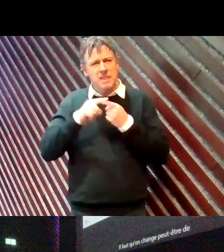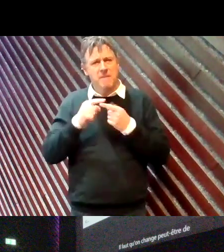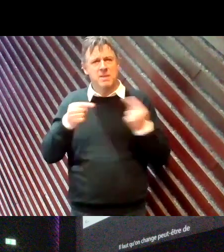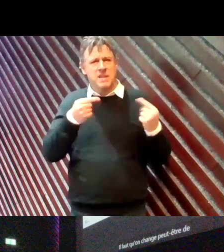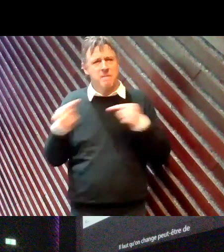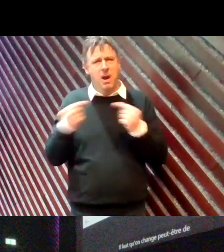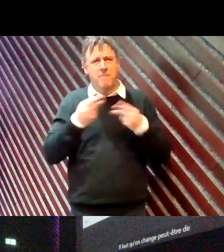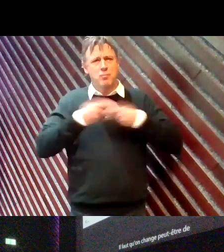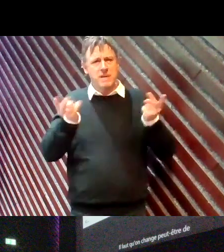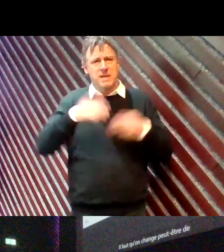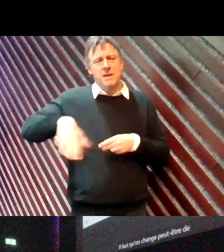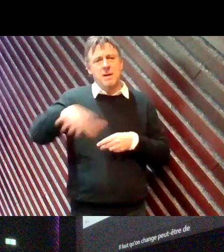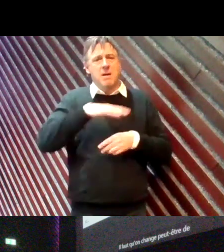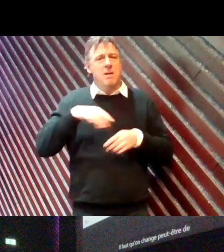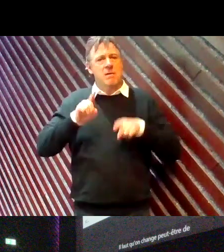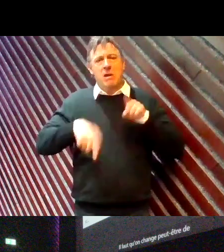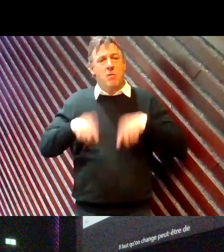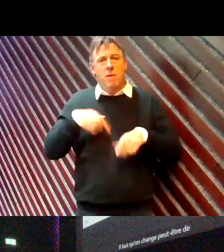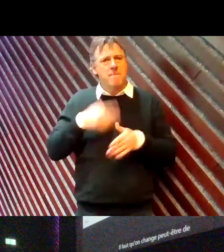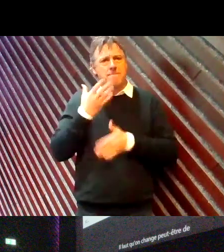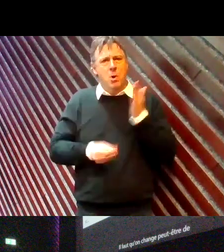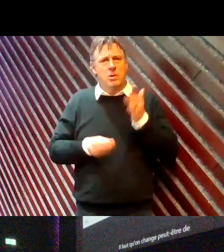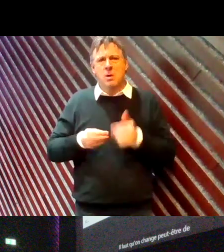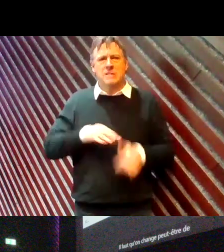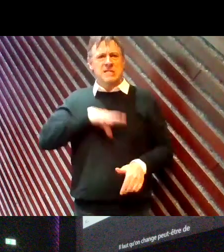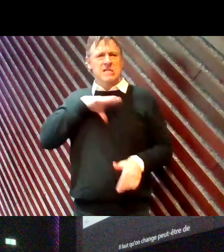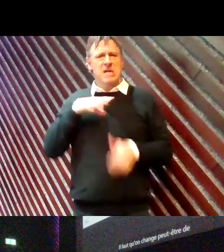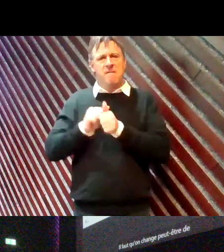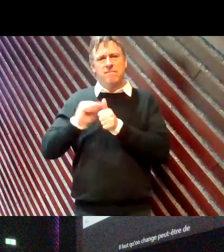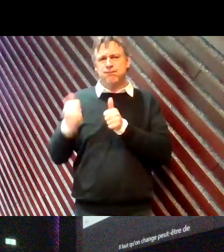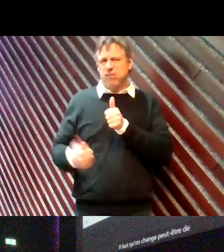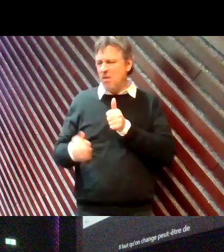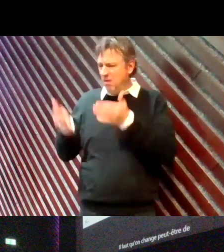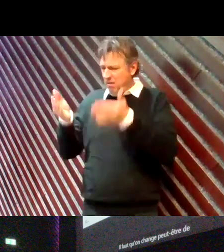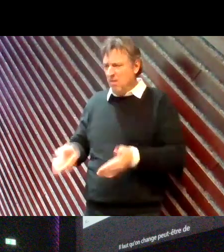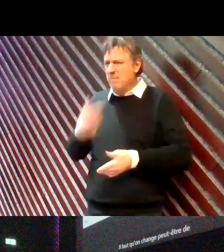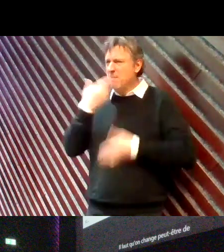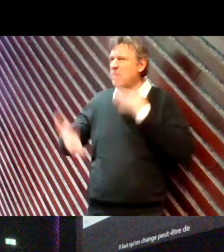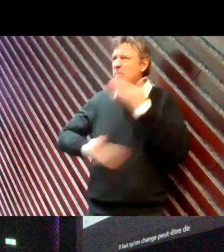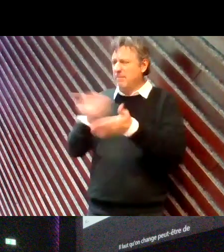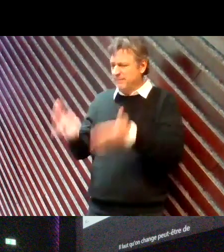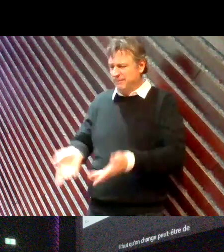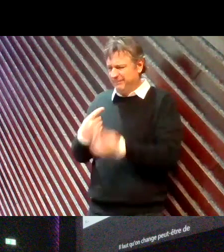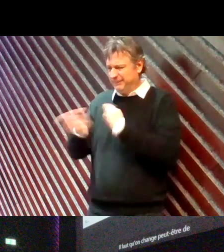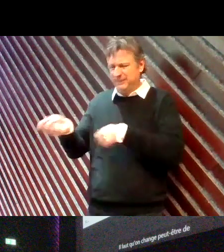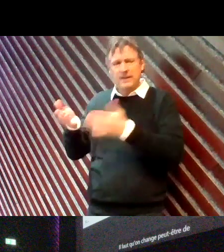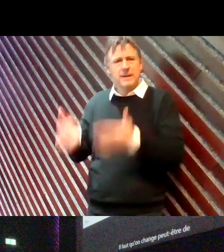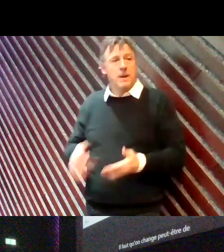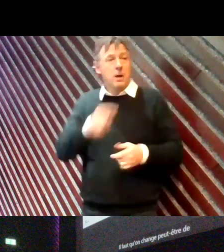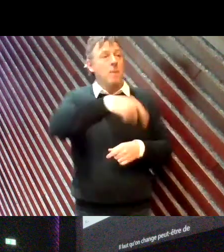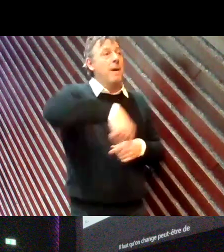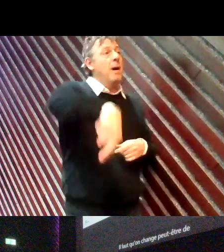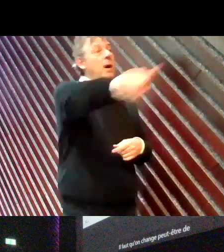même parfois de manière un peu indigne, comme on l'a vu récemment, les gens réagissent. Vous avez vu comme ça, les gens réagissent et ça devient un